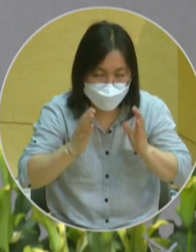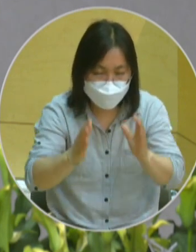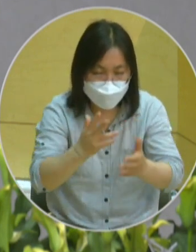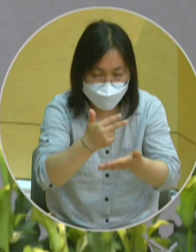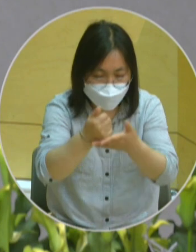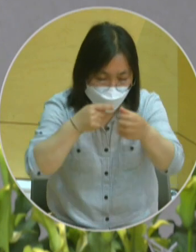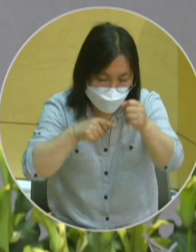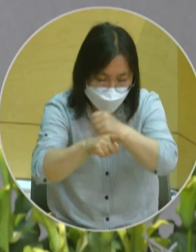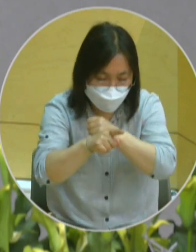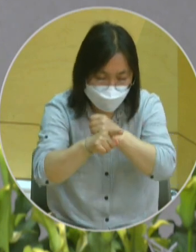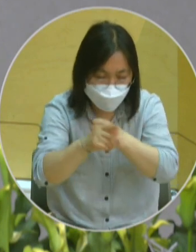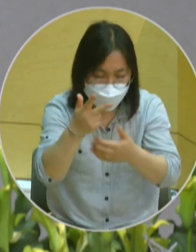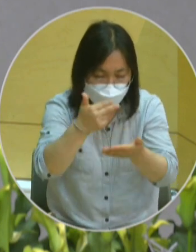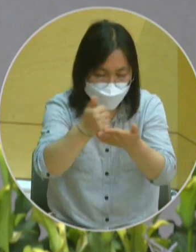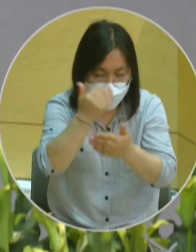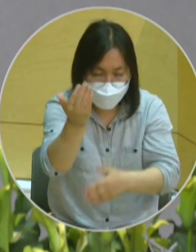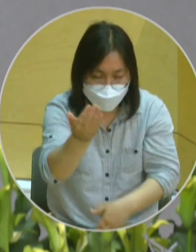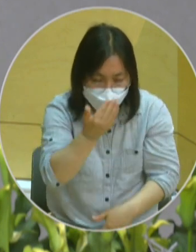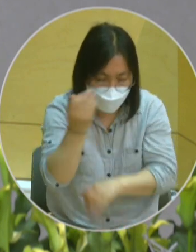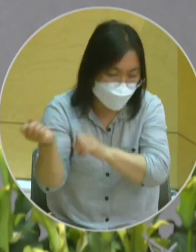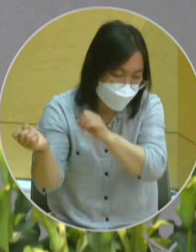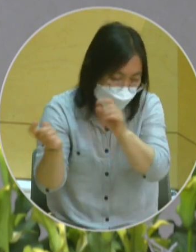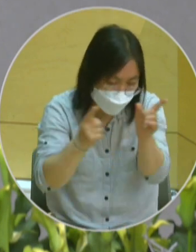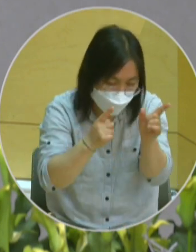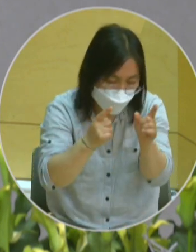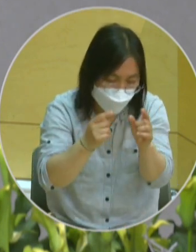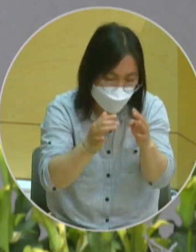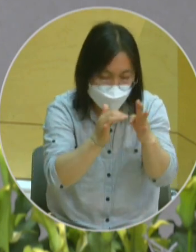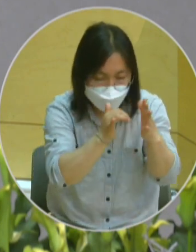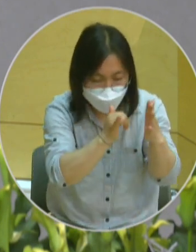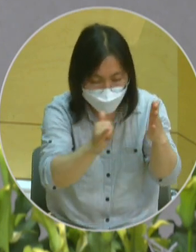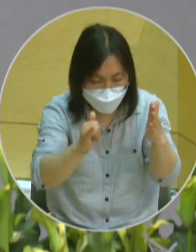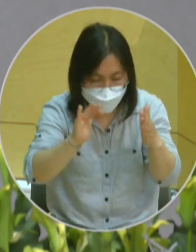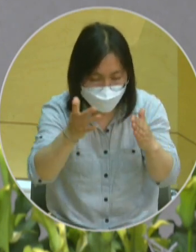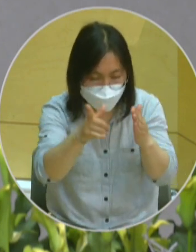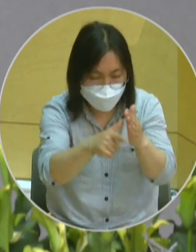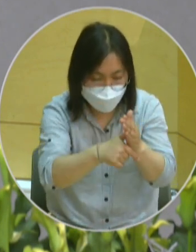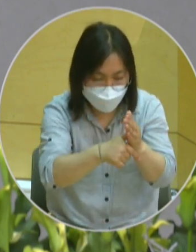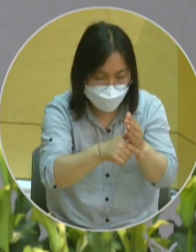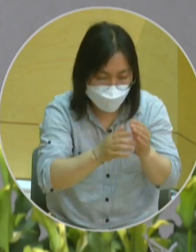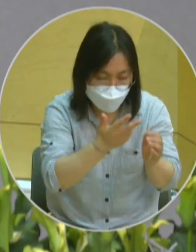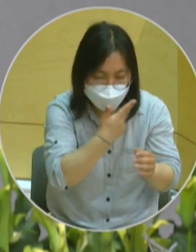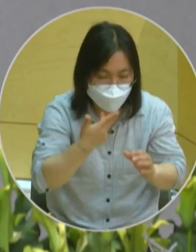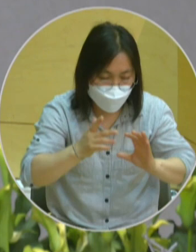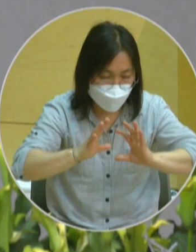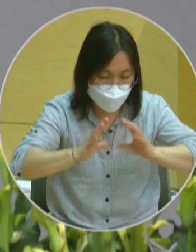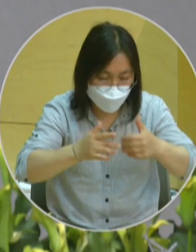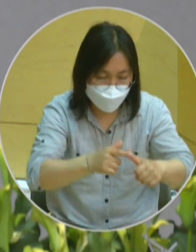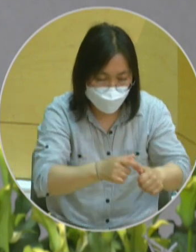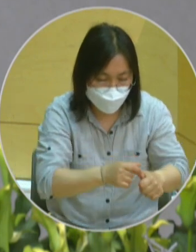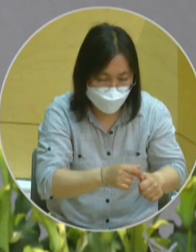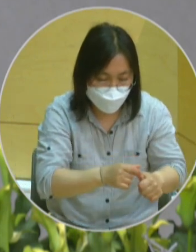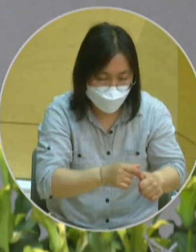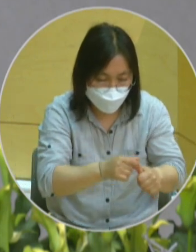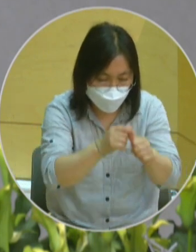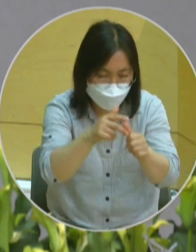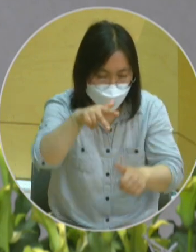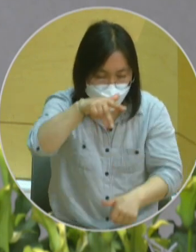주의 뜻이 주님의 거룩함을 회복하는 주의 백성 될 때에 영국을 구원했던 존 웰슬레이의